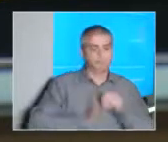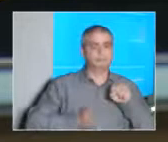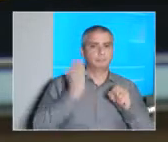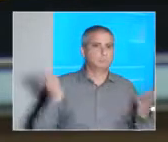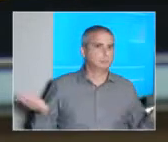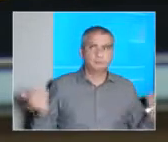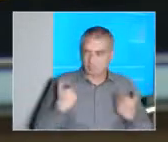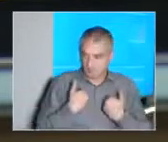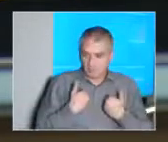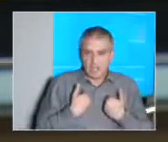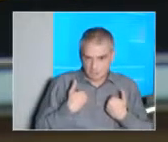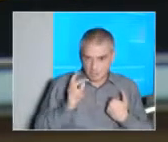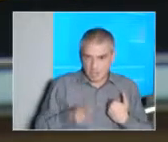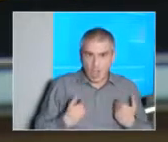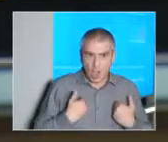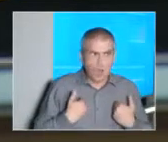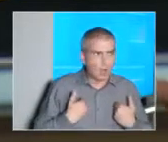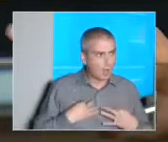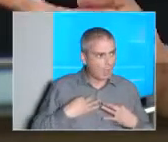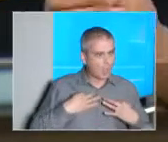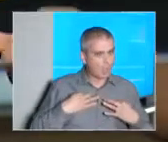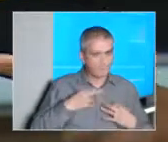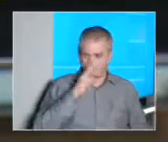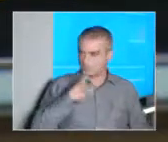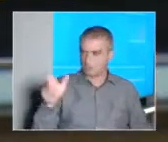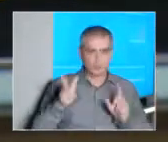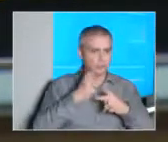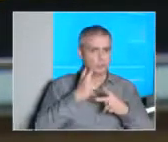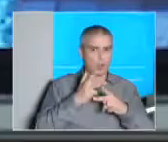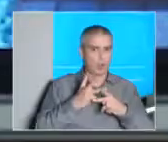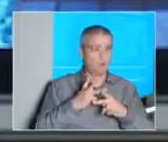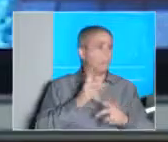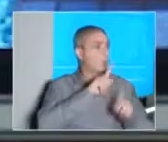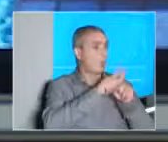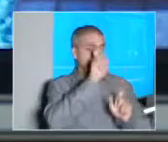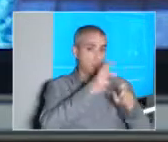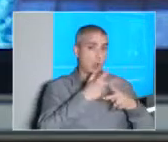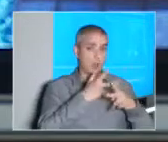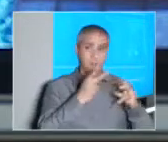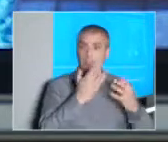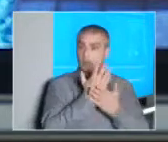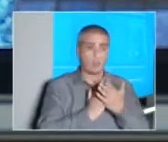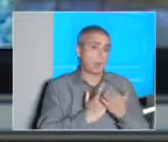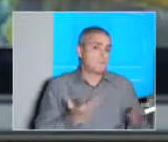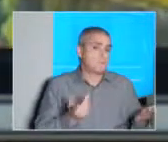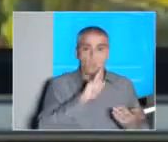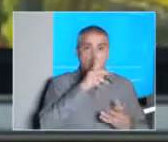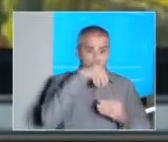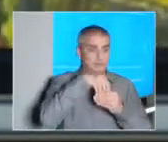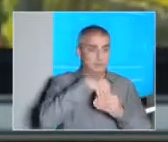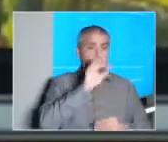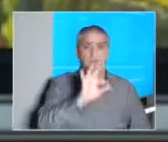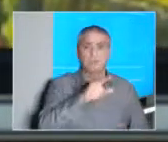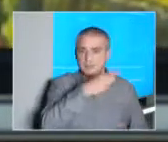החיים, אני יכול לעמוד בצד ולהסתכל על החולים. אבל יכול להיות שאותם חולים אונקולוגיים, חלקם אולי הצביעו